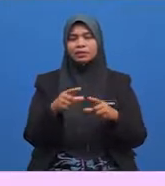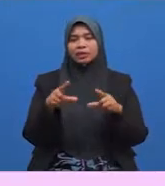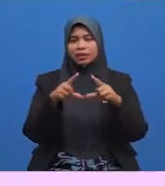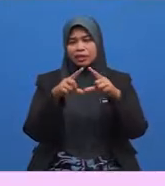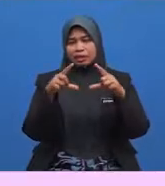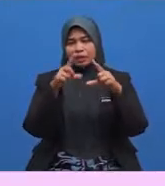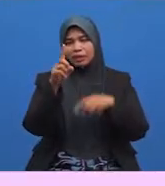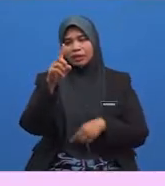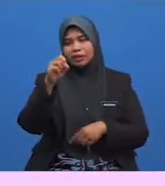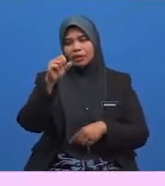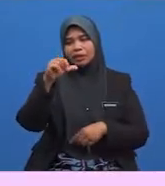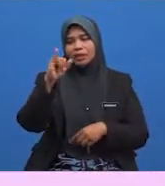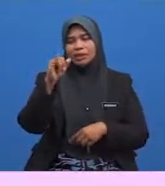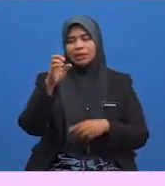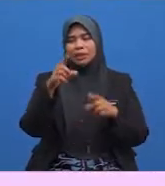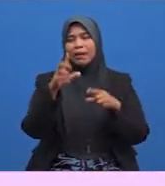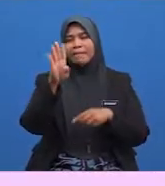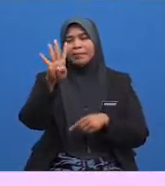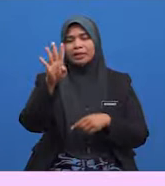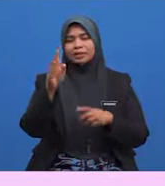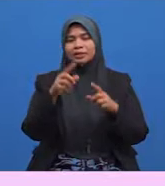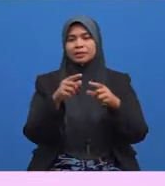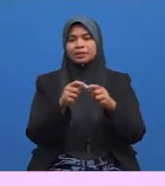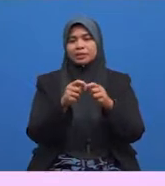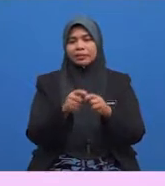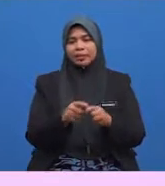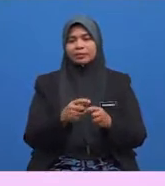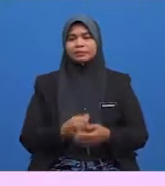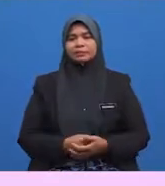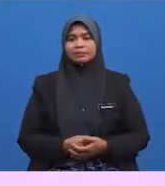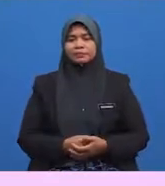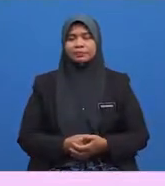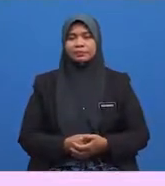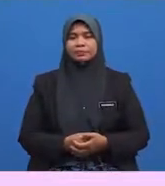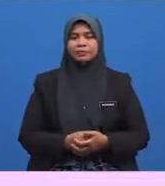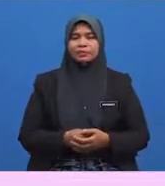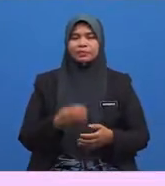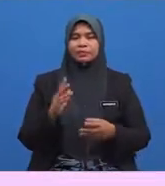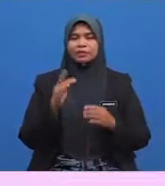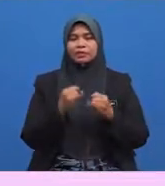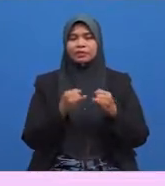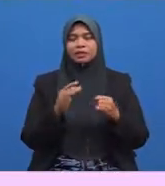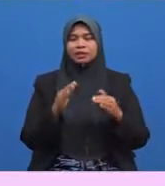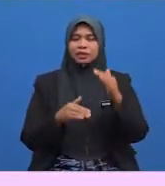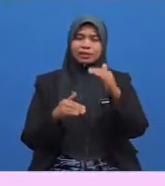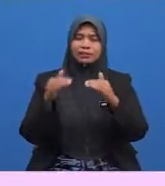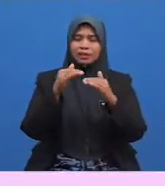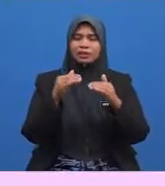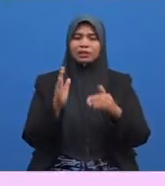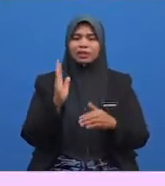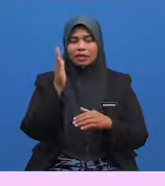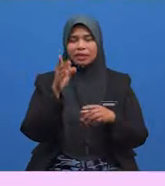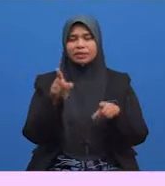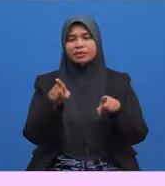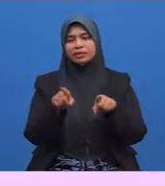Jika semakin kecil sektor bulatan dipotong dan dibina, maka semakin